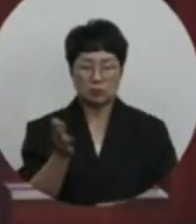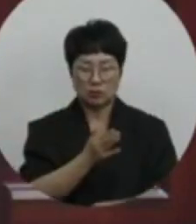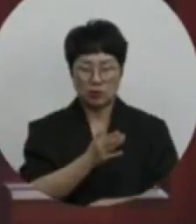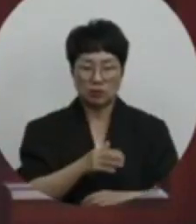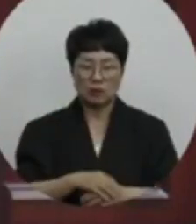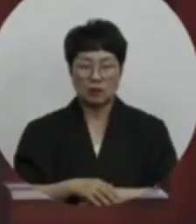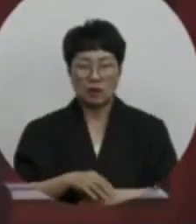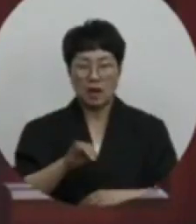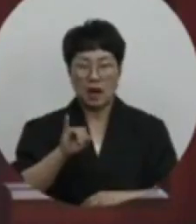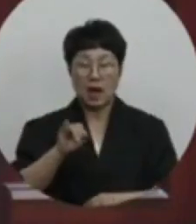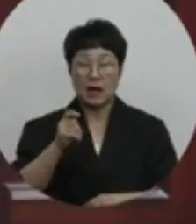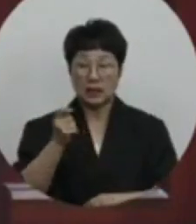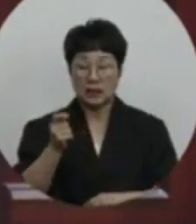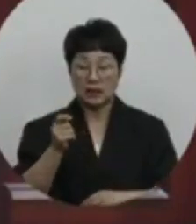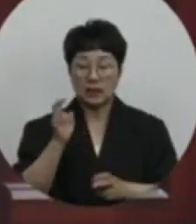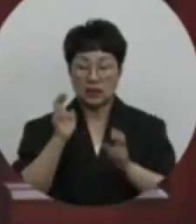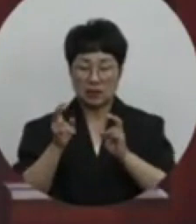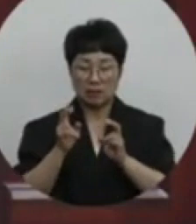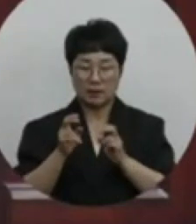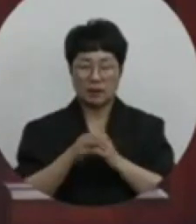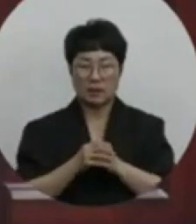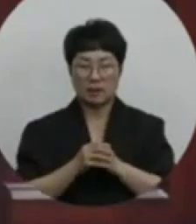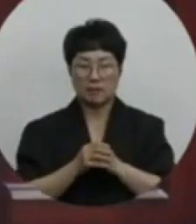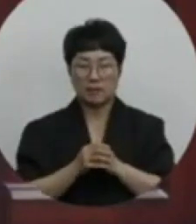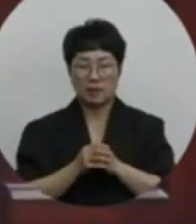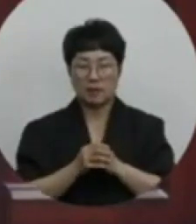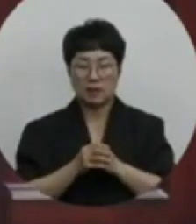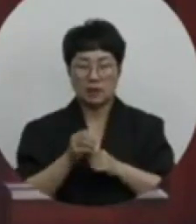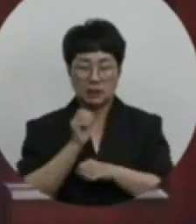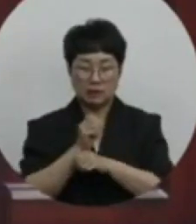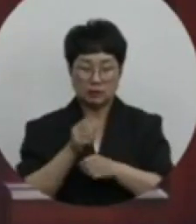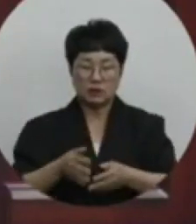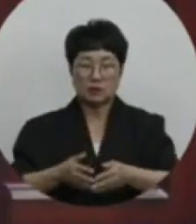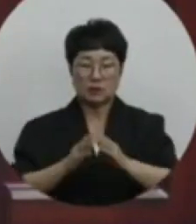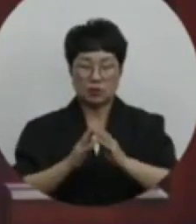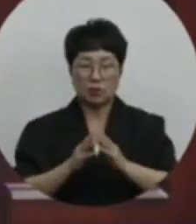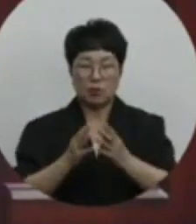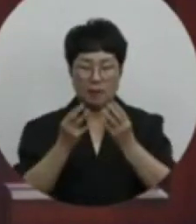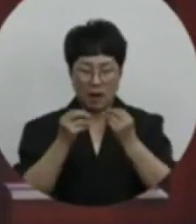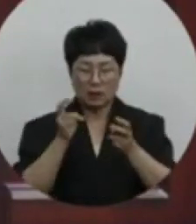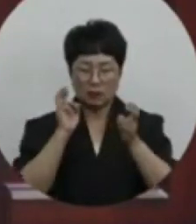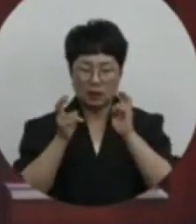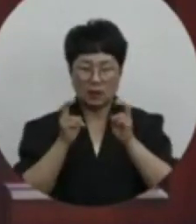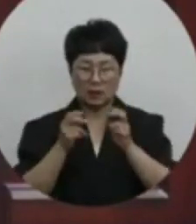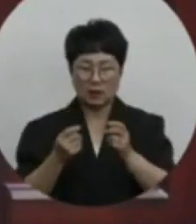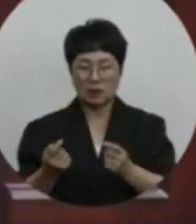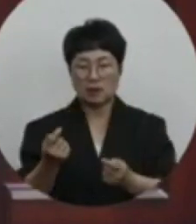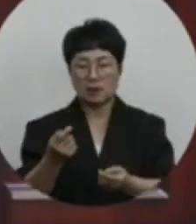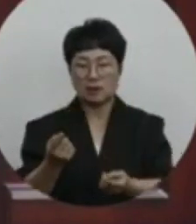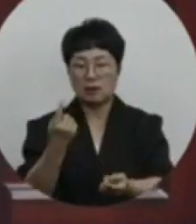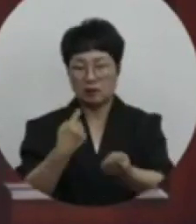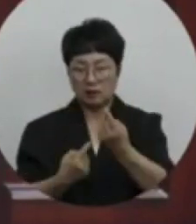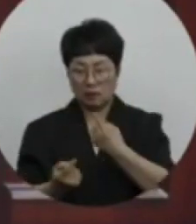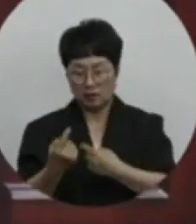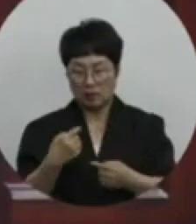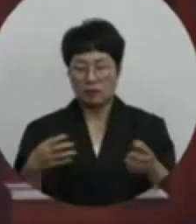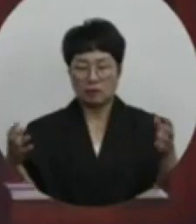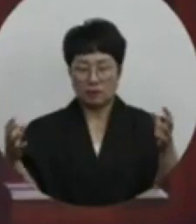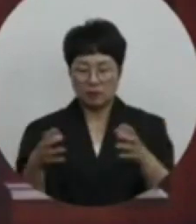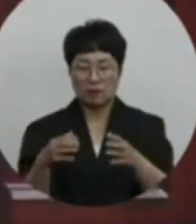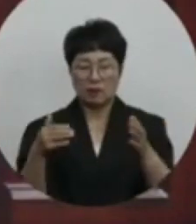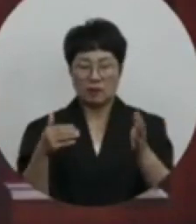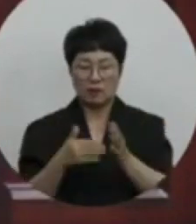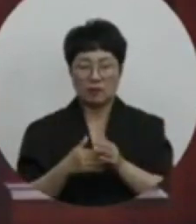기업이 와카야마현에 위성 사무소를 설치하는 많은 기업들이 와카야마현에 모여들기